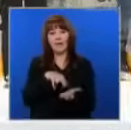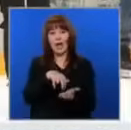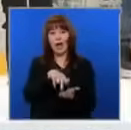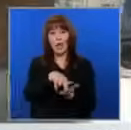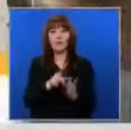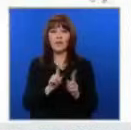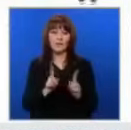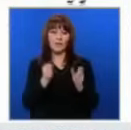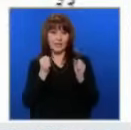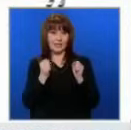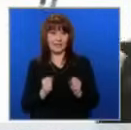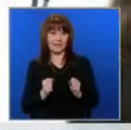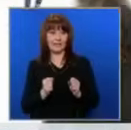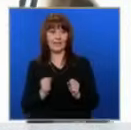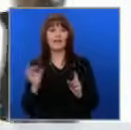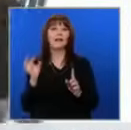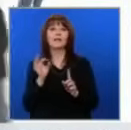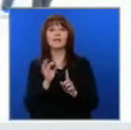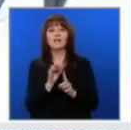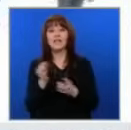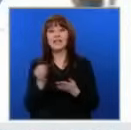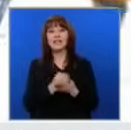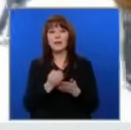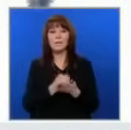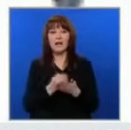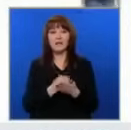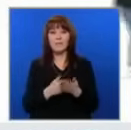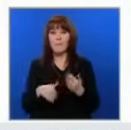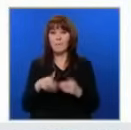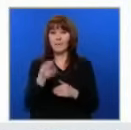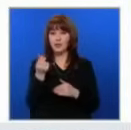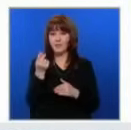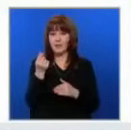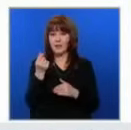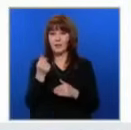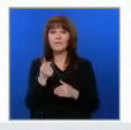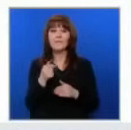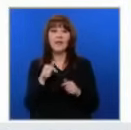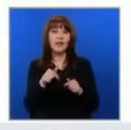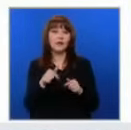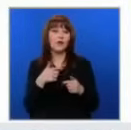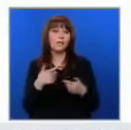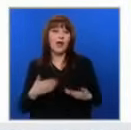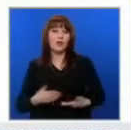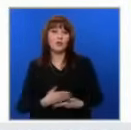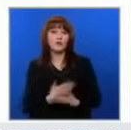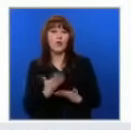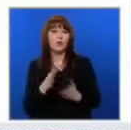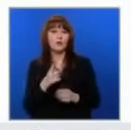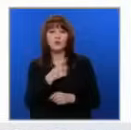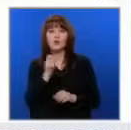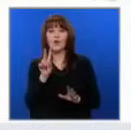или седи стабилно. Целта ни е да събереме максимално много средства. Калоян към момента се нуждае от около